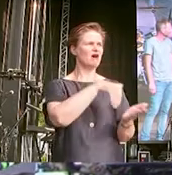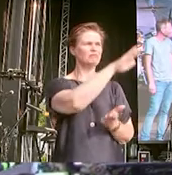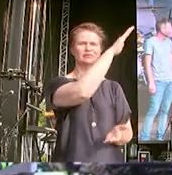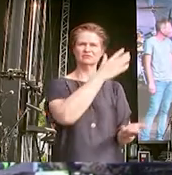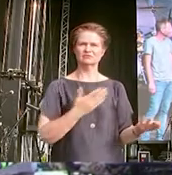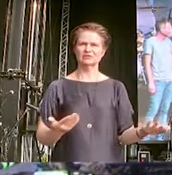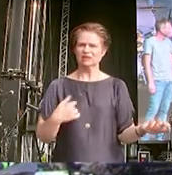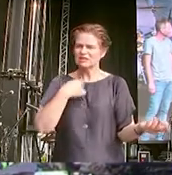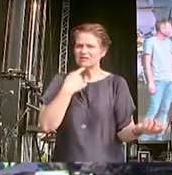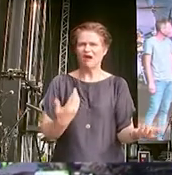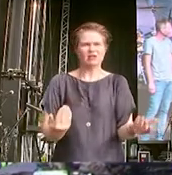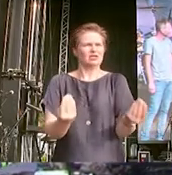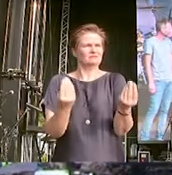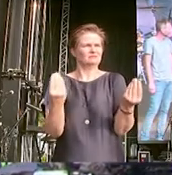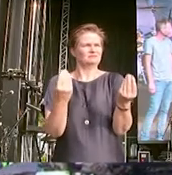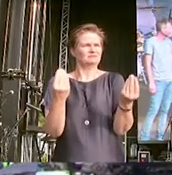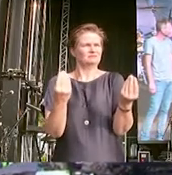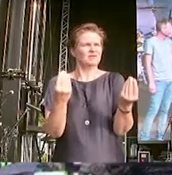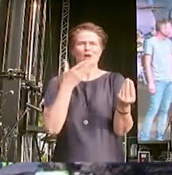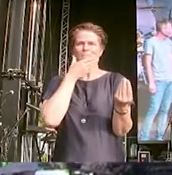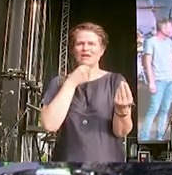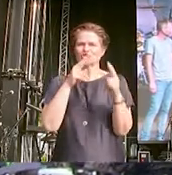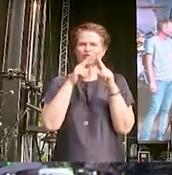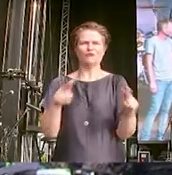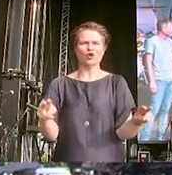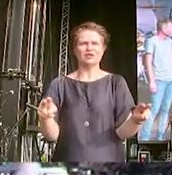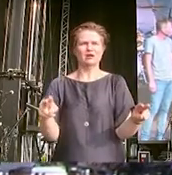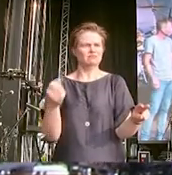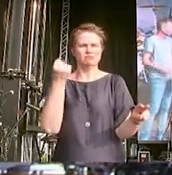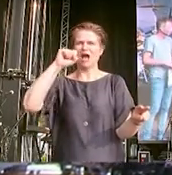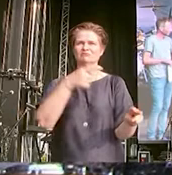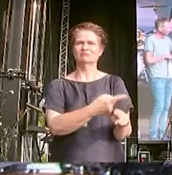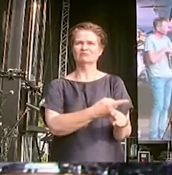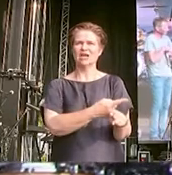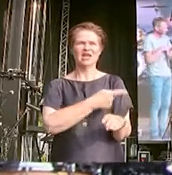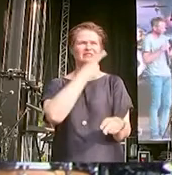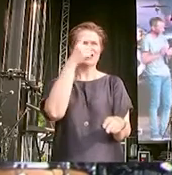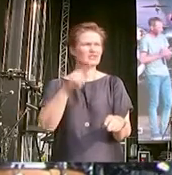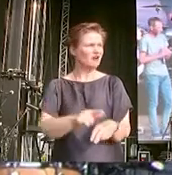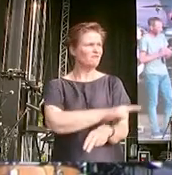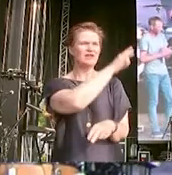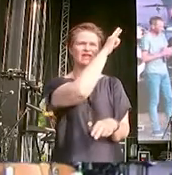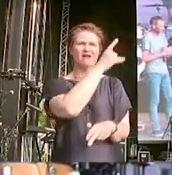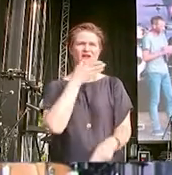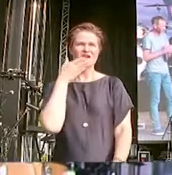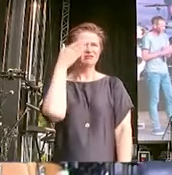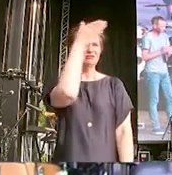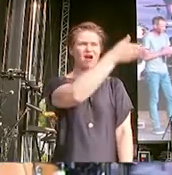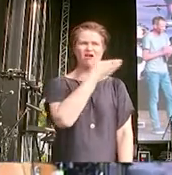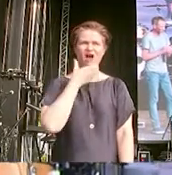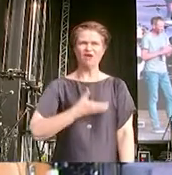sage ich, dann wird die Würde des Menschen verletzt. Und dieser nächste Flieger darf nicht starten nach Kabul,